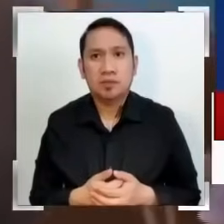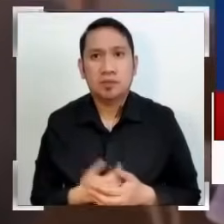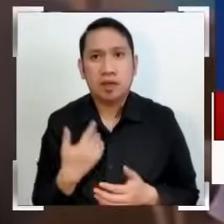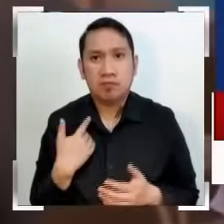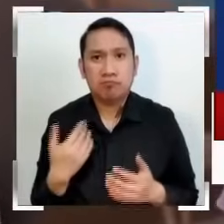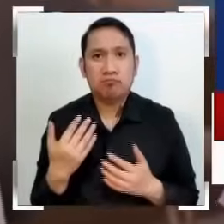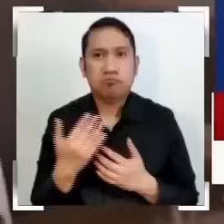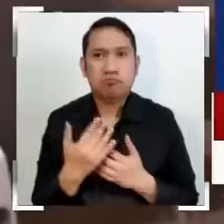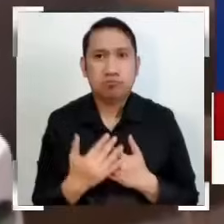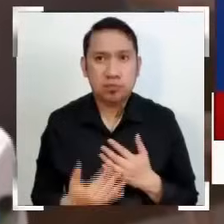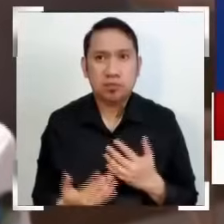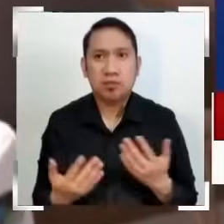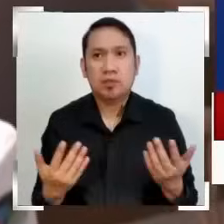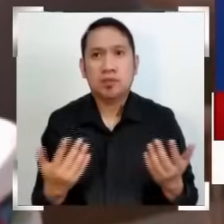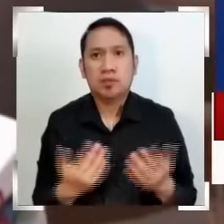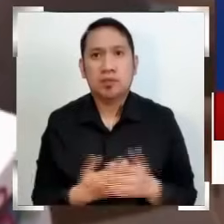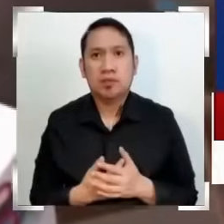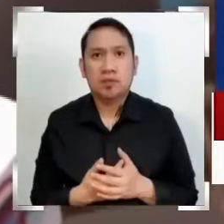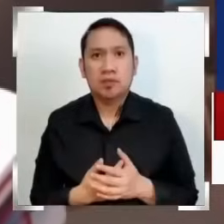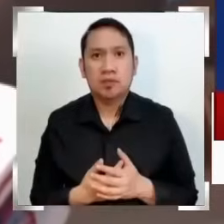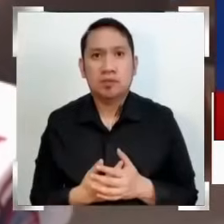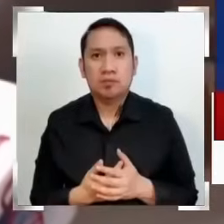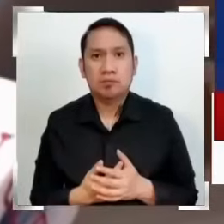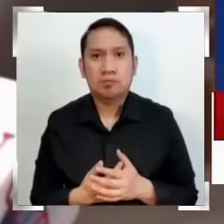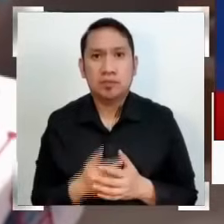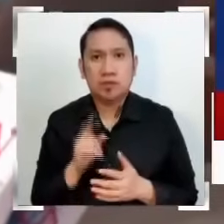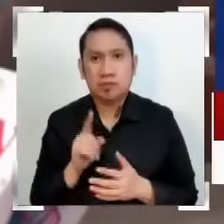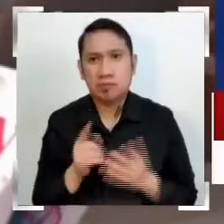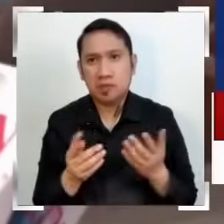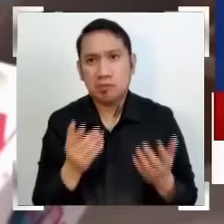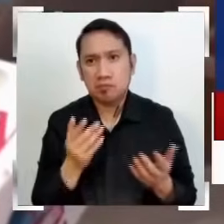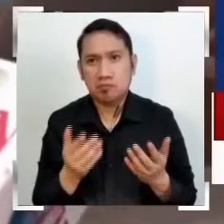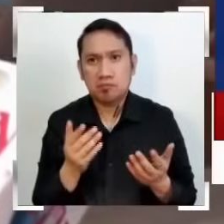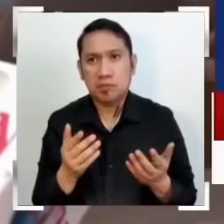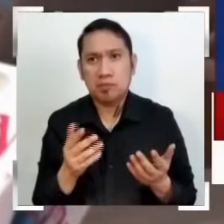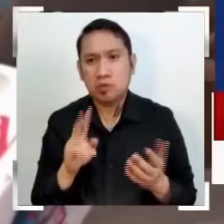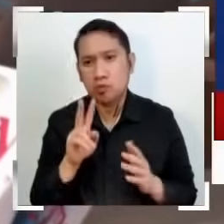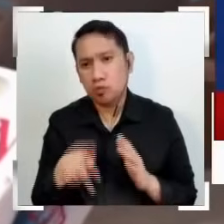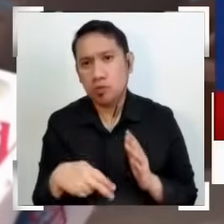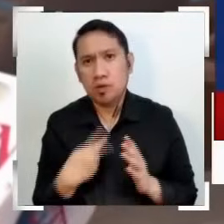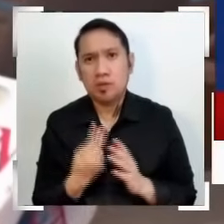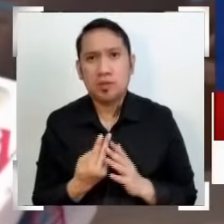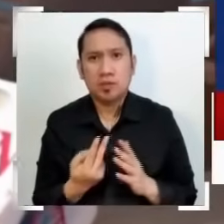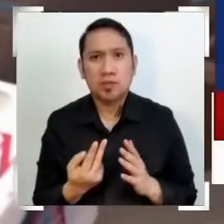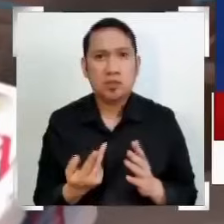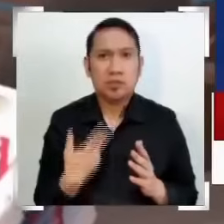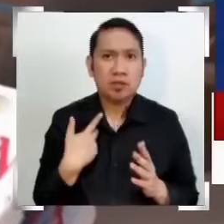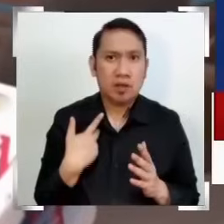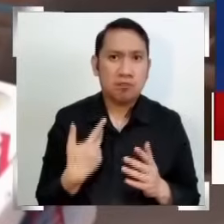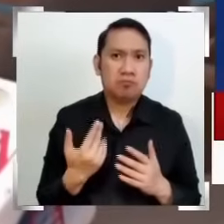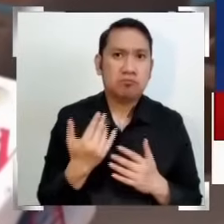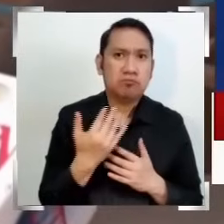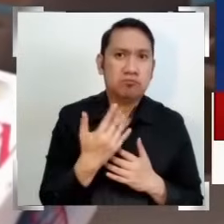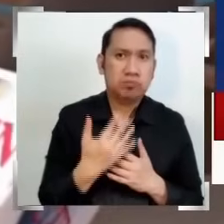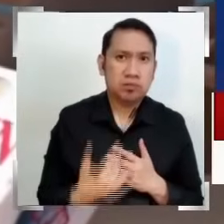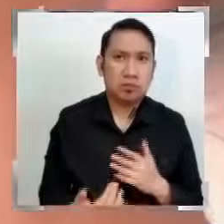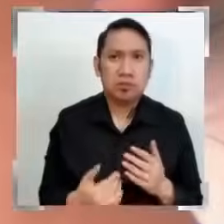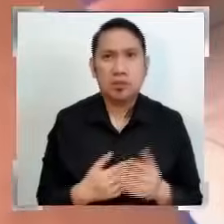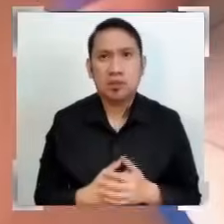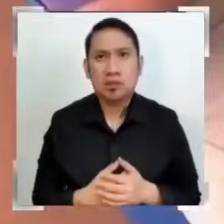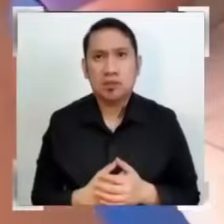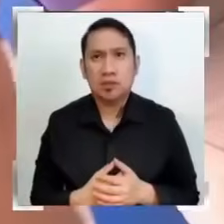na okay na siya. Yan, mga baliduha ka oras nilabay, hindi naman dumadana, bleeding naman